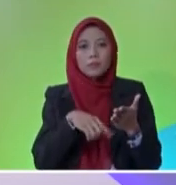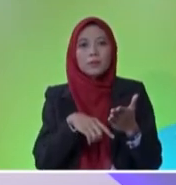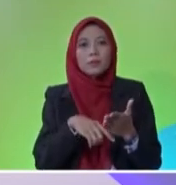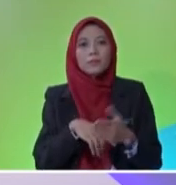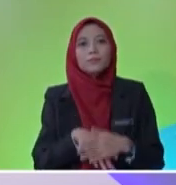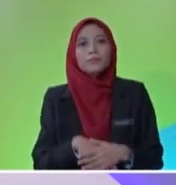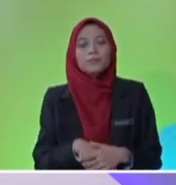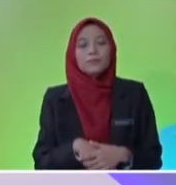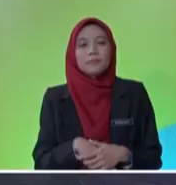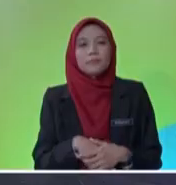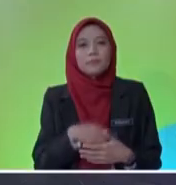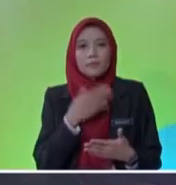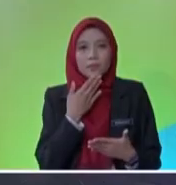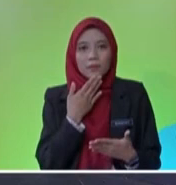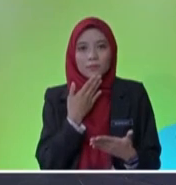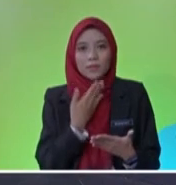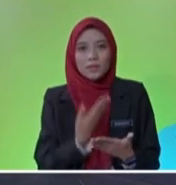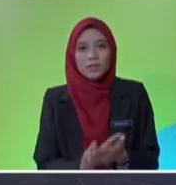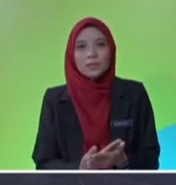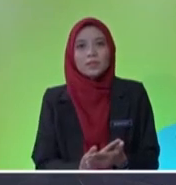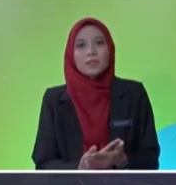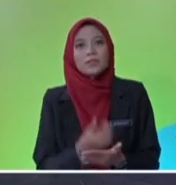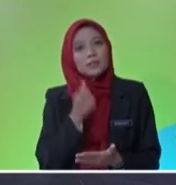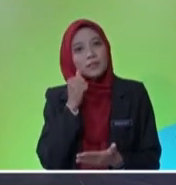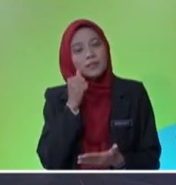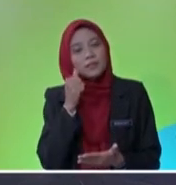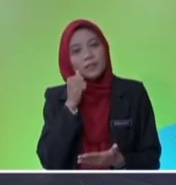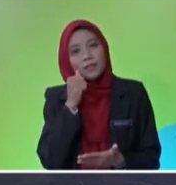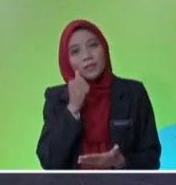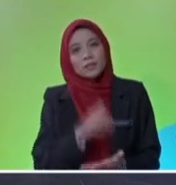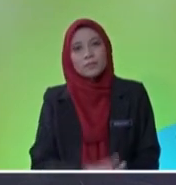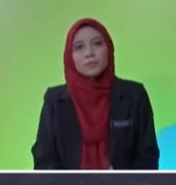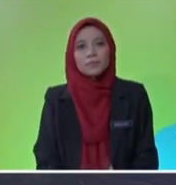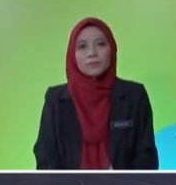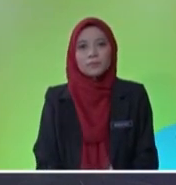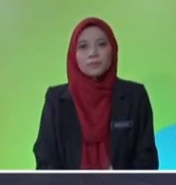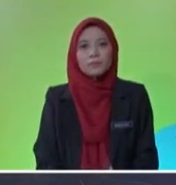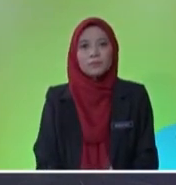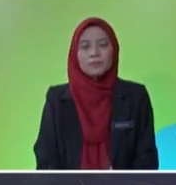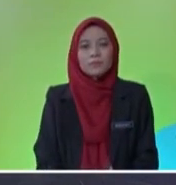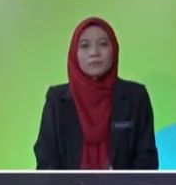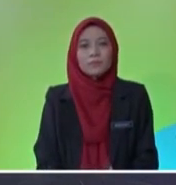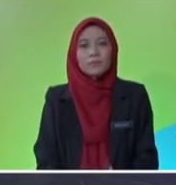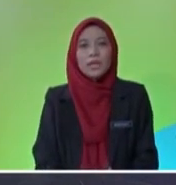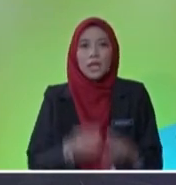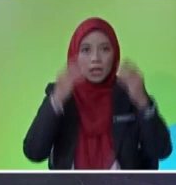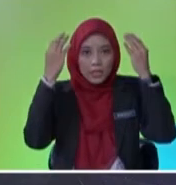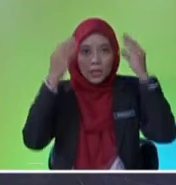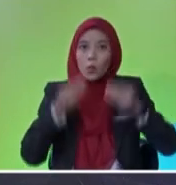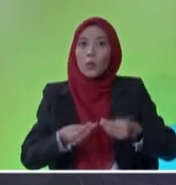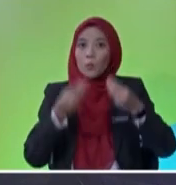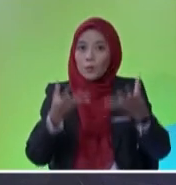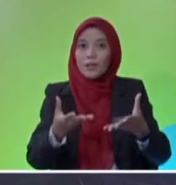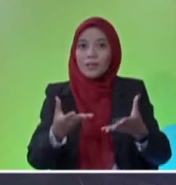Terima kasih ada Rabiatul biasanya Aisyah Anisa disini Ceko bagi Sirin kepada adik-adik saya